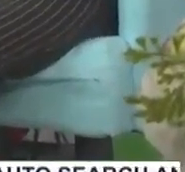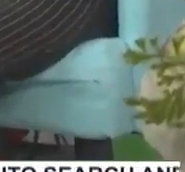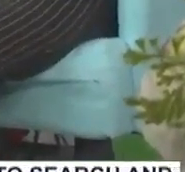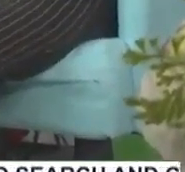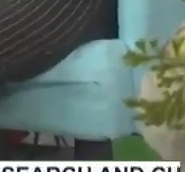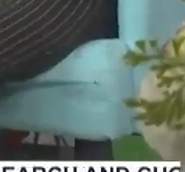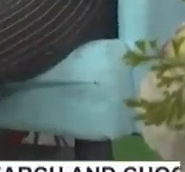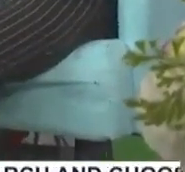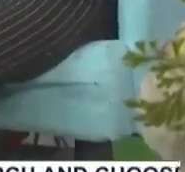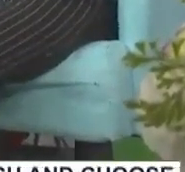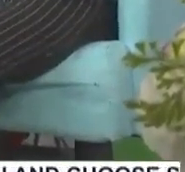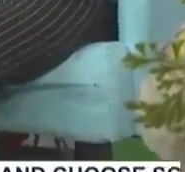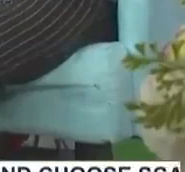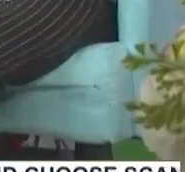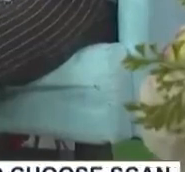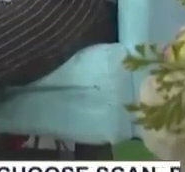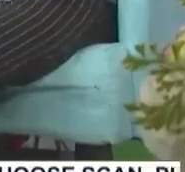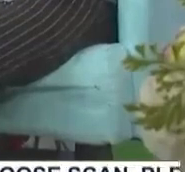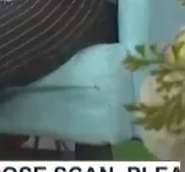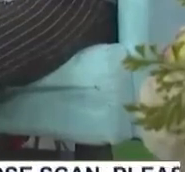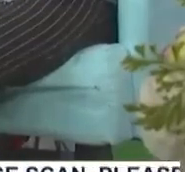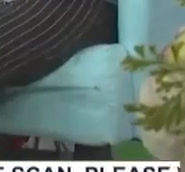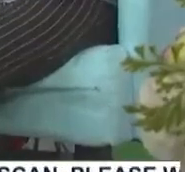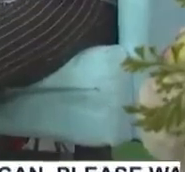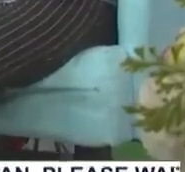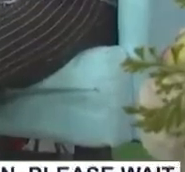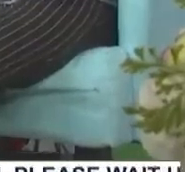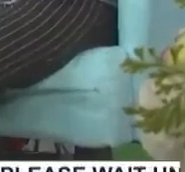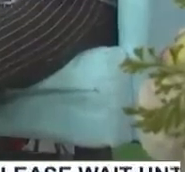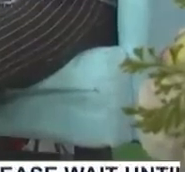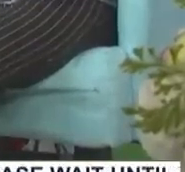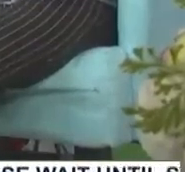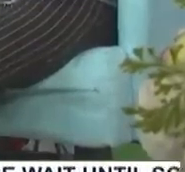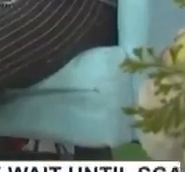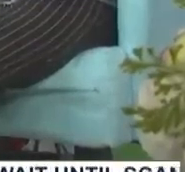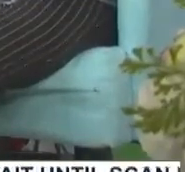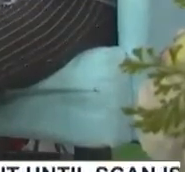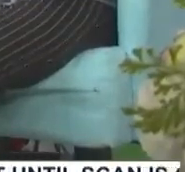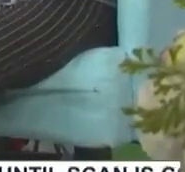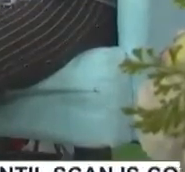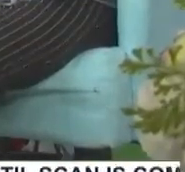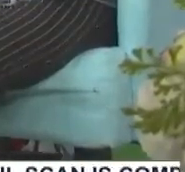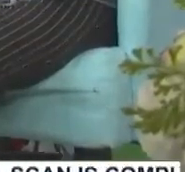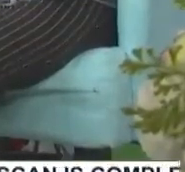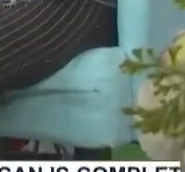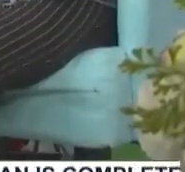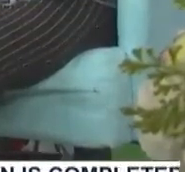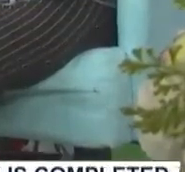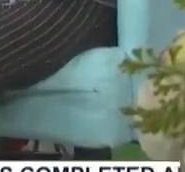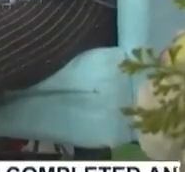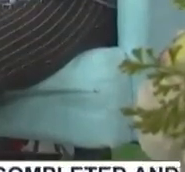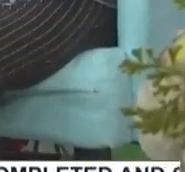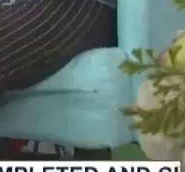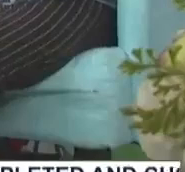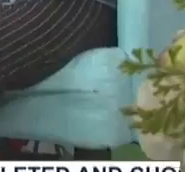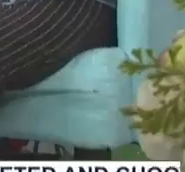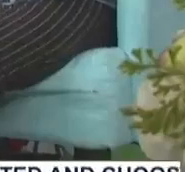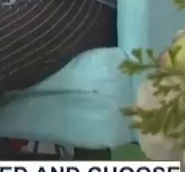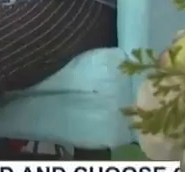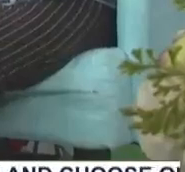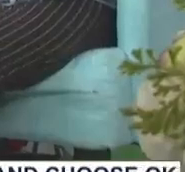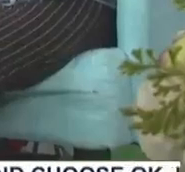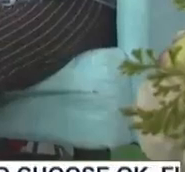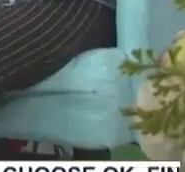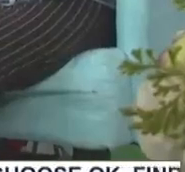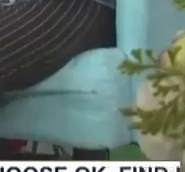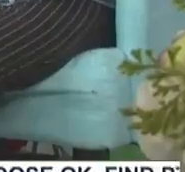Culture, World Peace, Restoration of Light, o HWPL, para po pag-usapan na rin po ang tungkol sa Declaration of Peace and Cessation of War